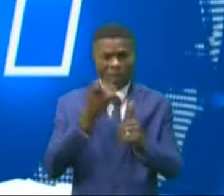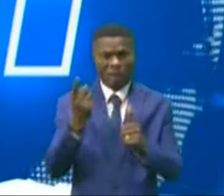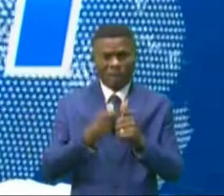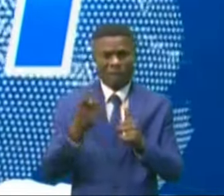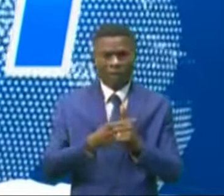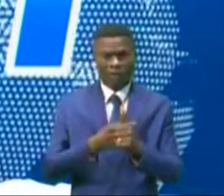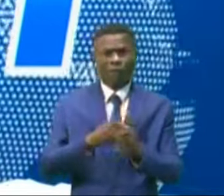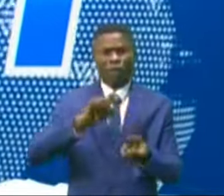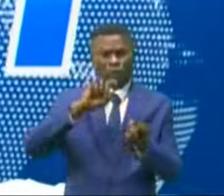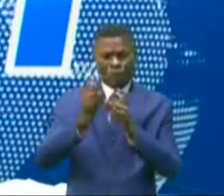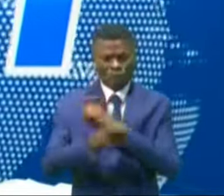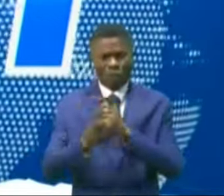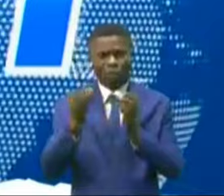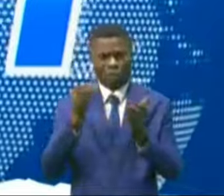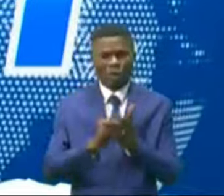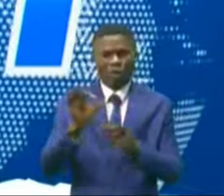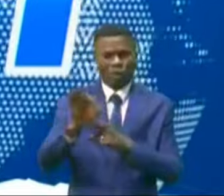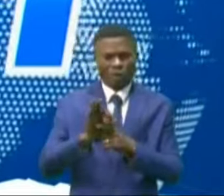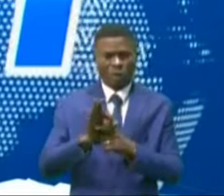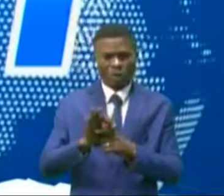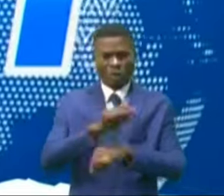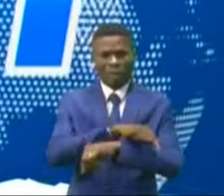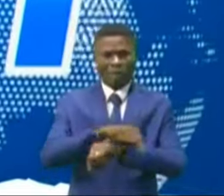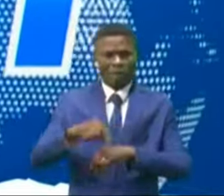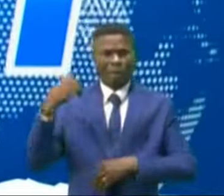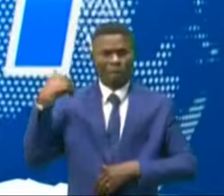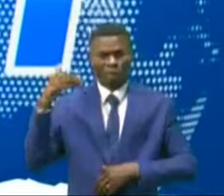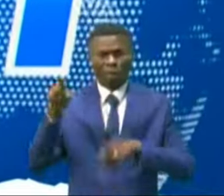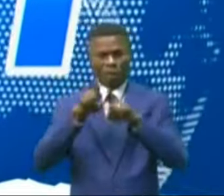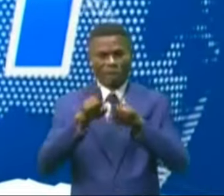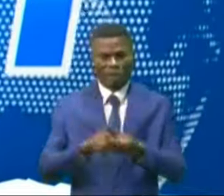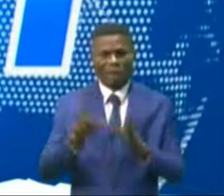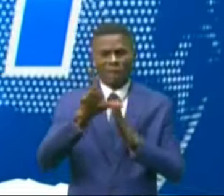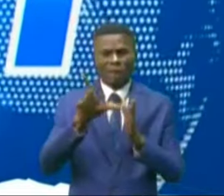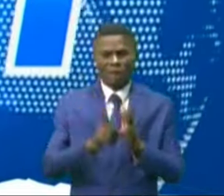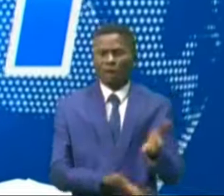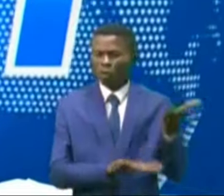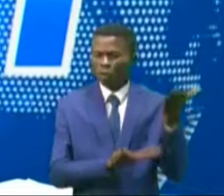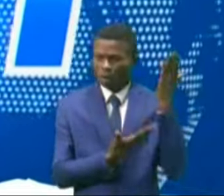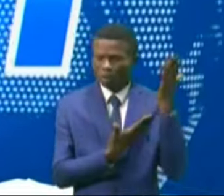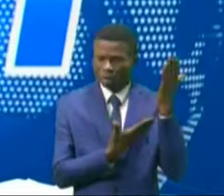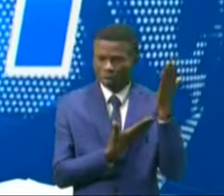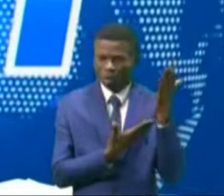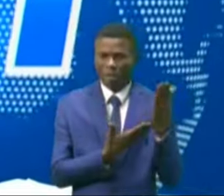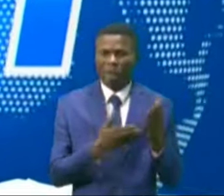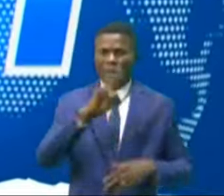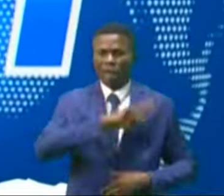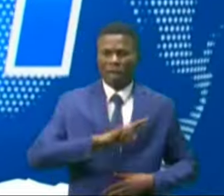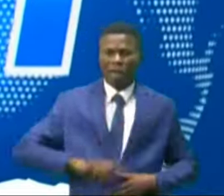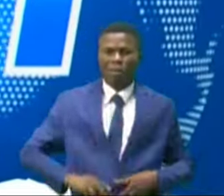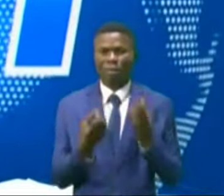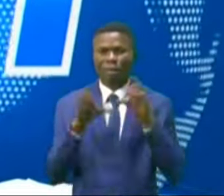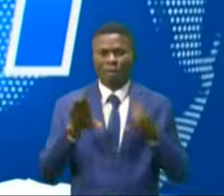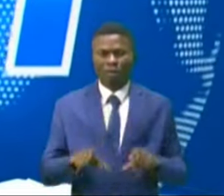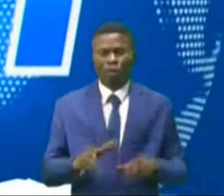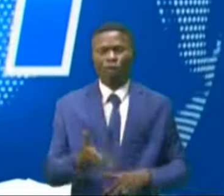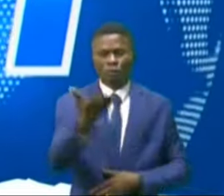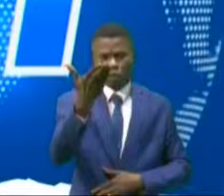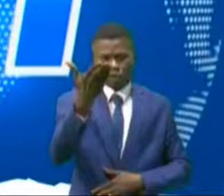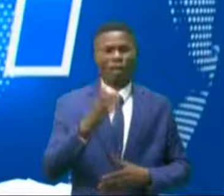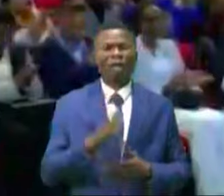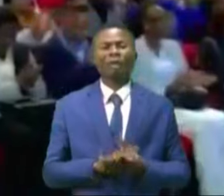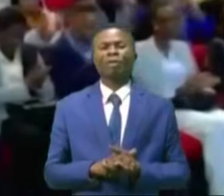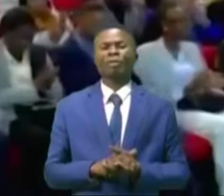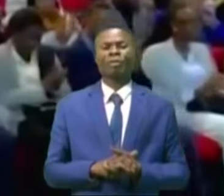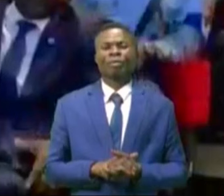la réformation des institutions et de la loi fondamentale de la RDC. Commentaire Cédric Enina.